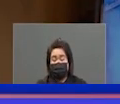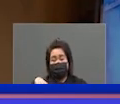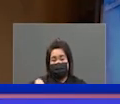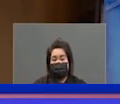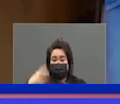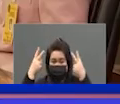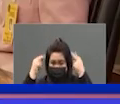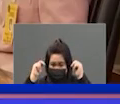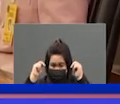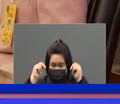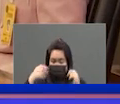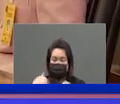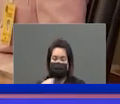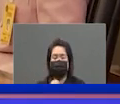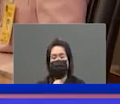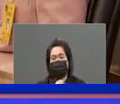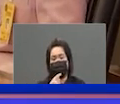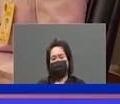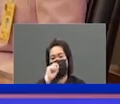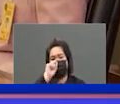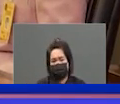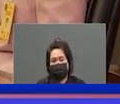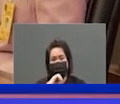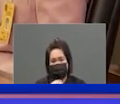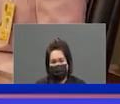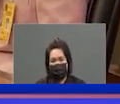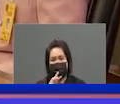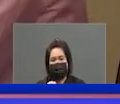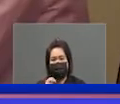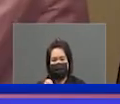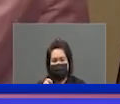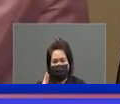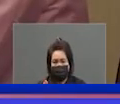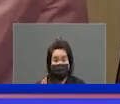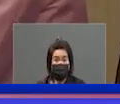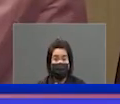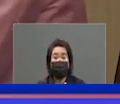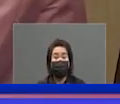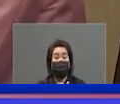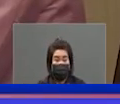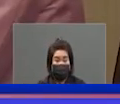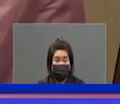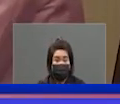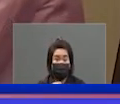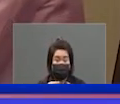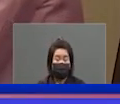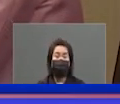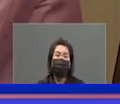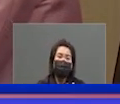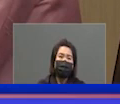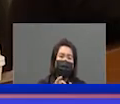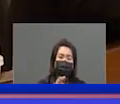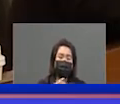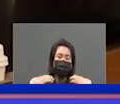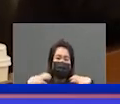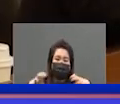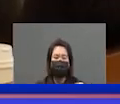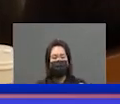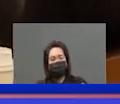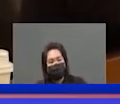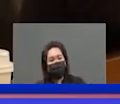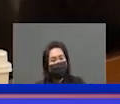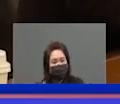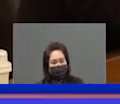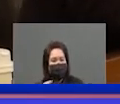รัฐมนตรีประจำสำนักนายกรัฐมนตรีเนี่ยที่มีการลงนามความร่วมมือกันวันที่12กรกฎาคมที่ผ่านมาเนี่ยนะครับร่วมกับกระทรวงมหาด